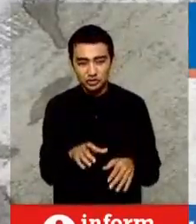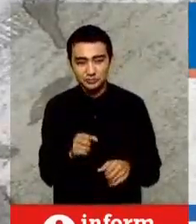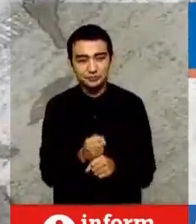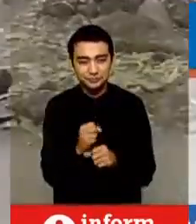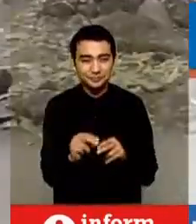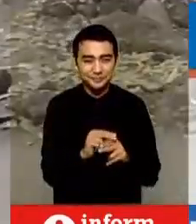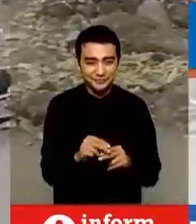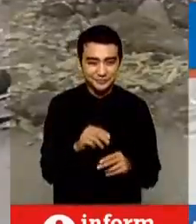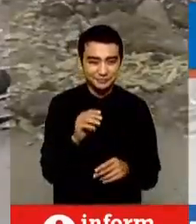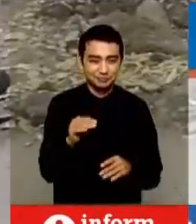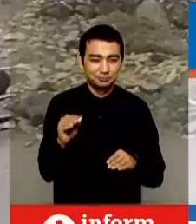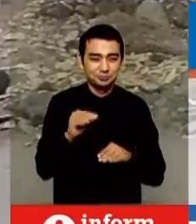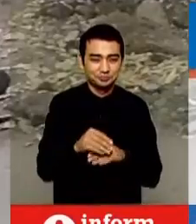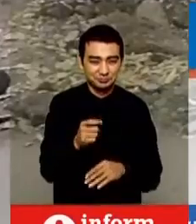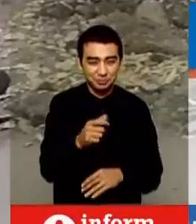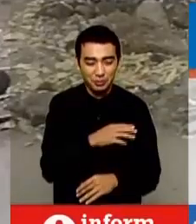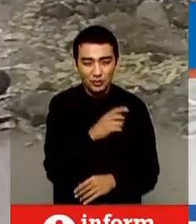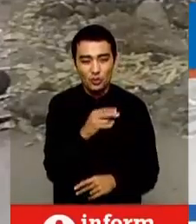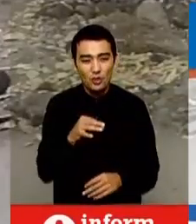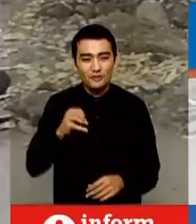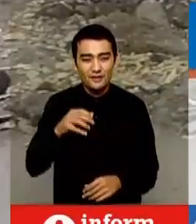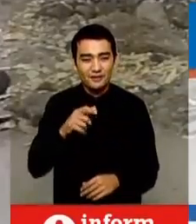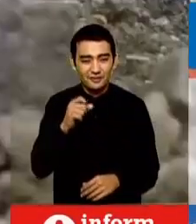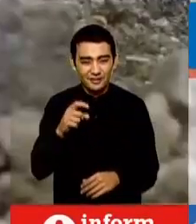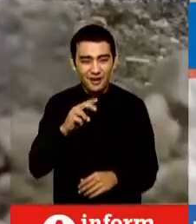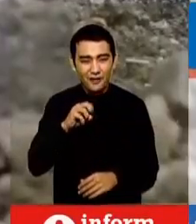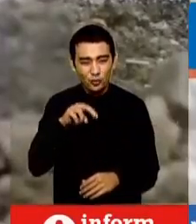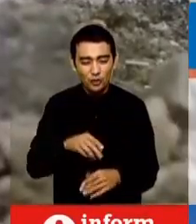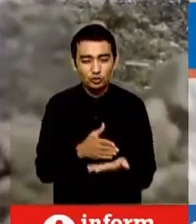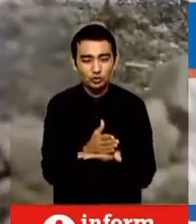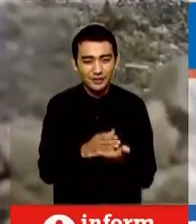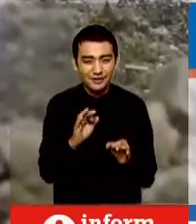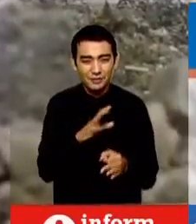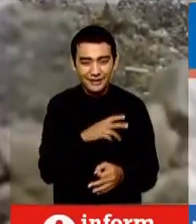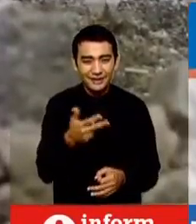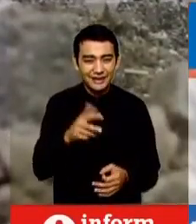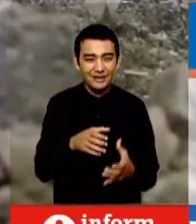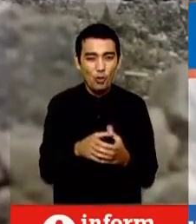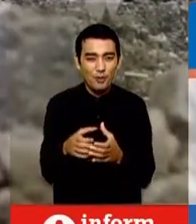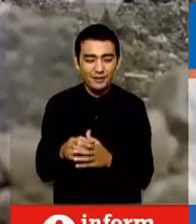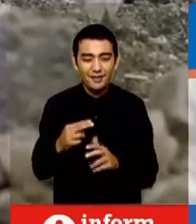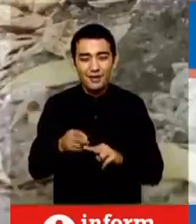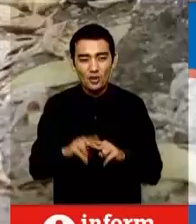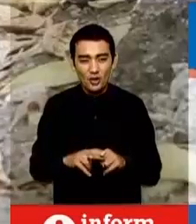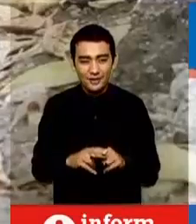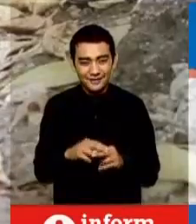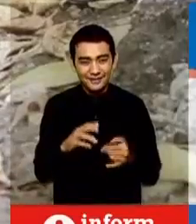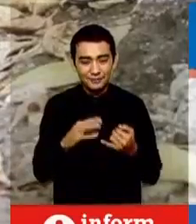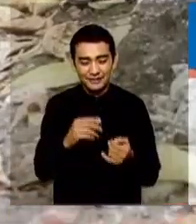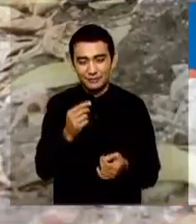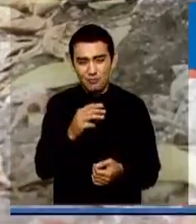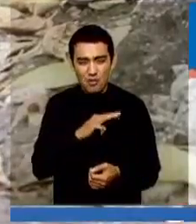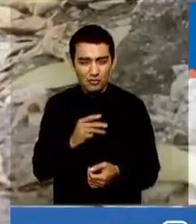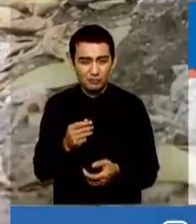сделать дорожное покрытие. В коммунальной службе сообщили, что все недочеты по работе 3 подрядчиков, между которыми разделили бюджетные